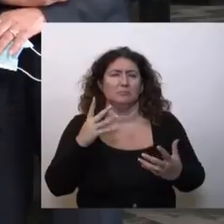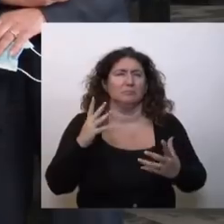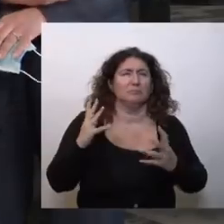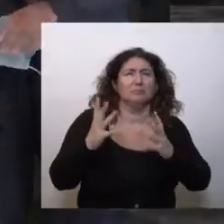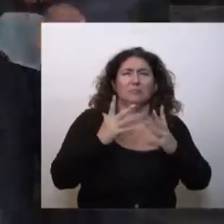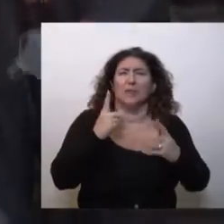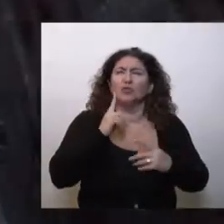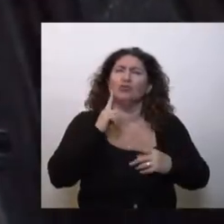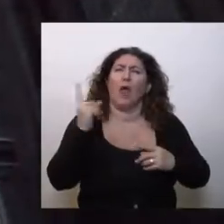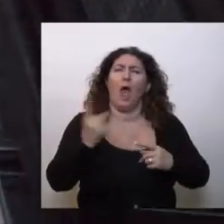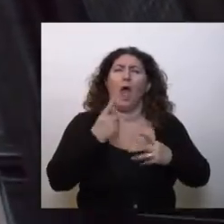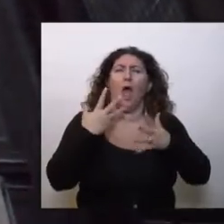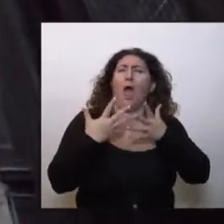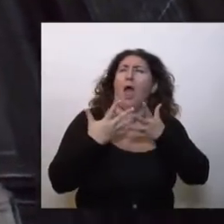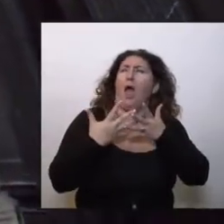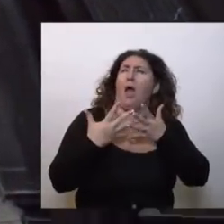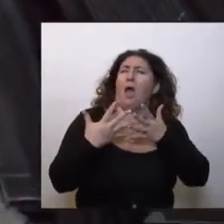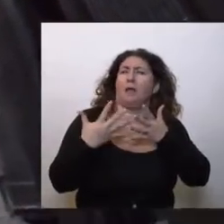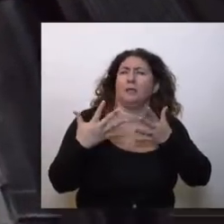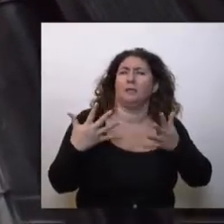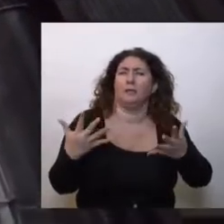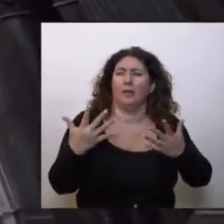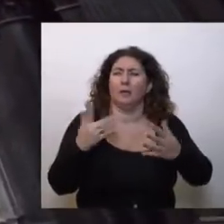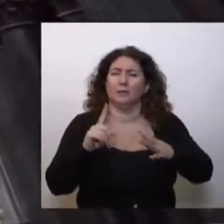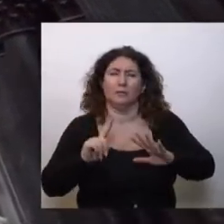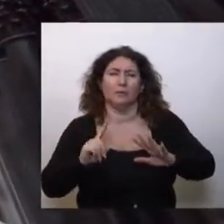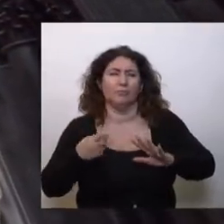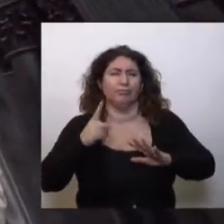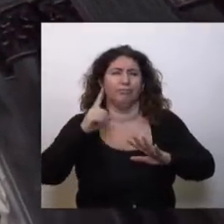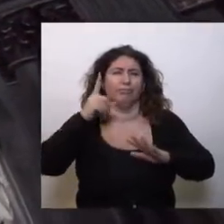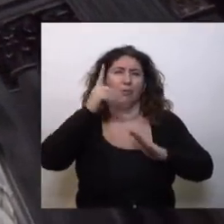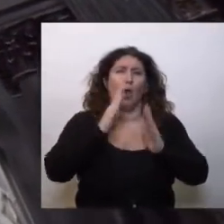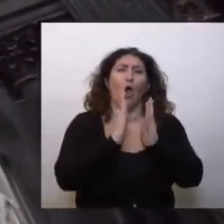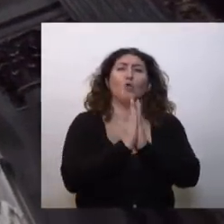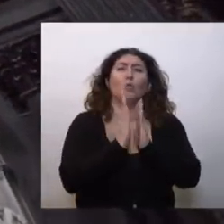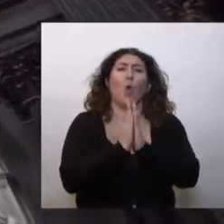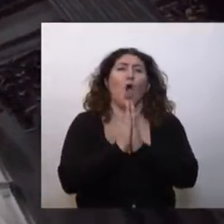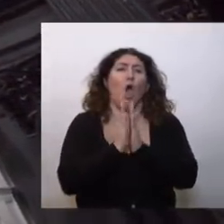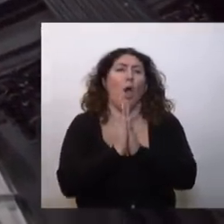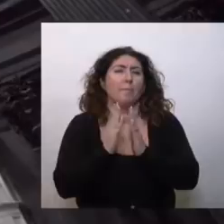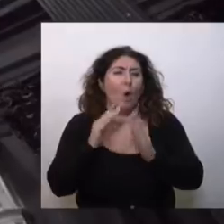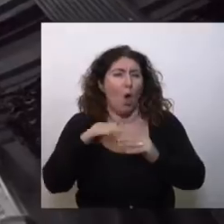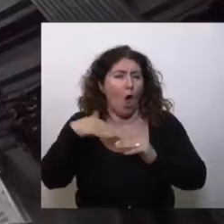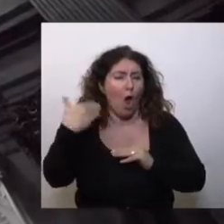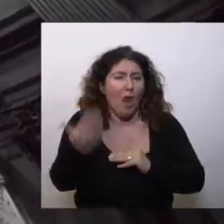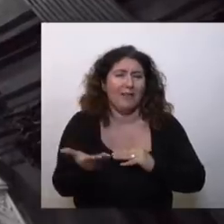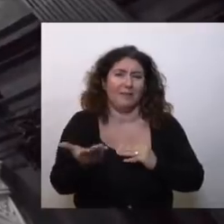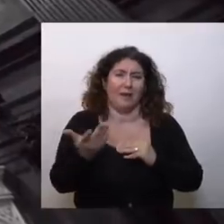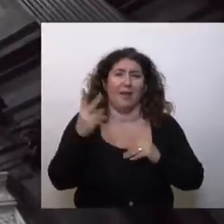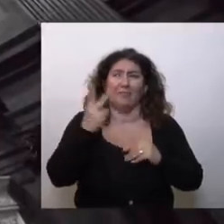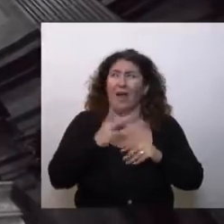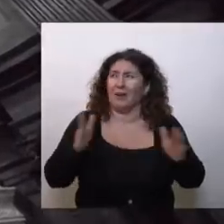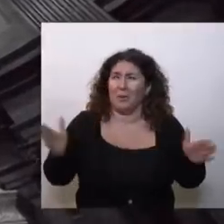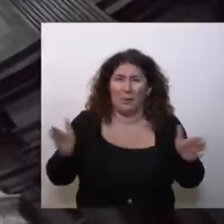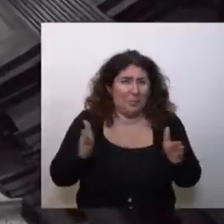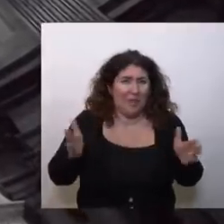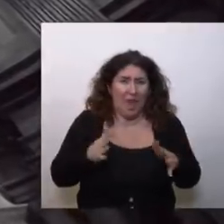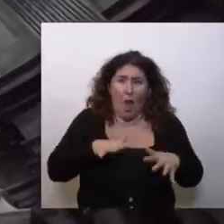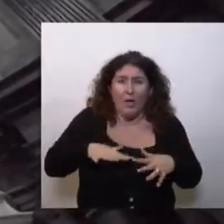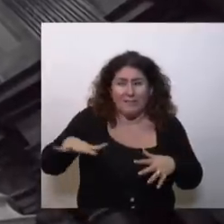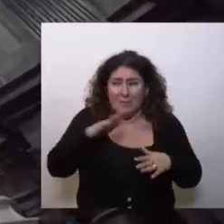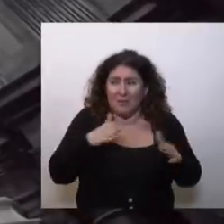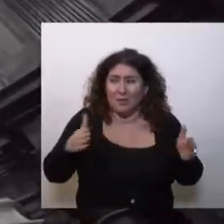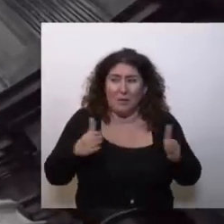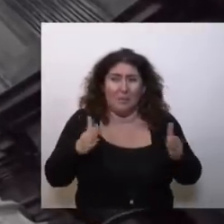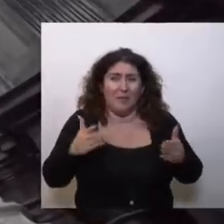un edificio che superasse nella sua altezza la cupola del Duomo. E lo spazio era molto ristretto, quindi già